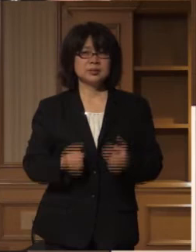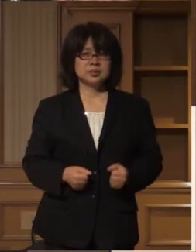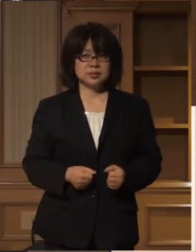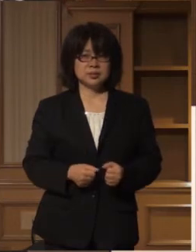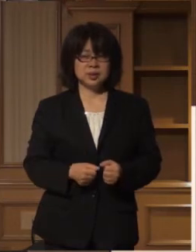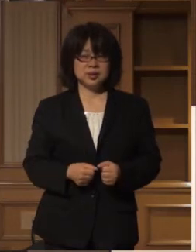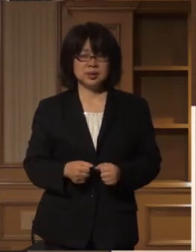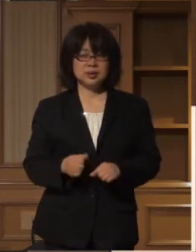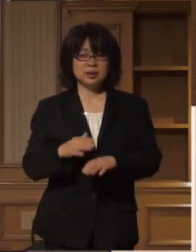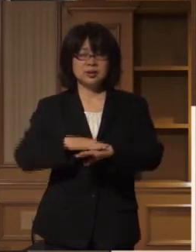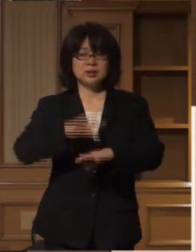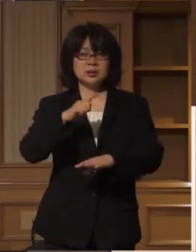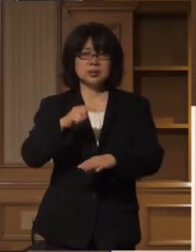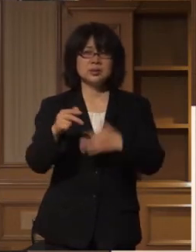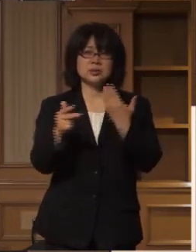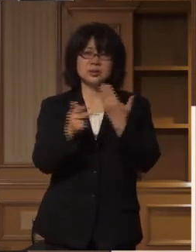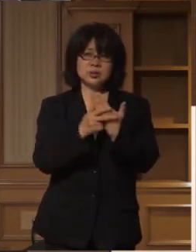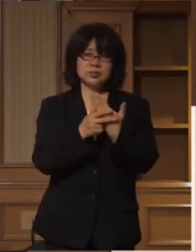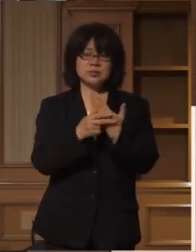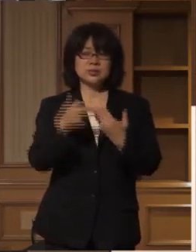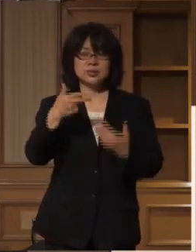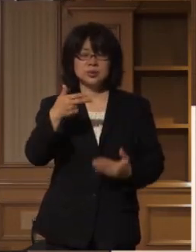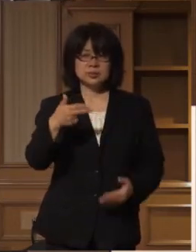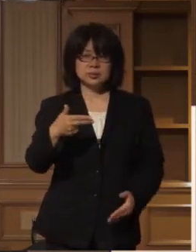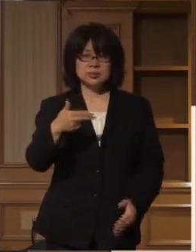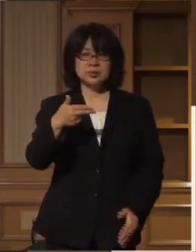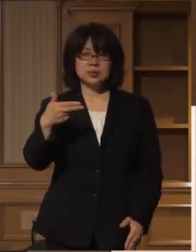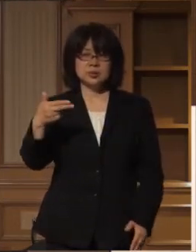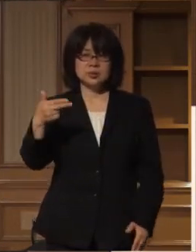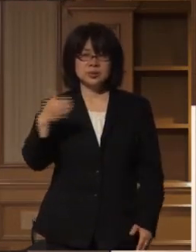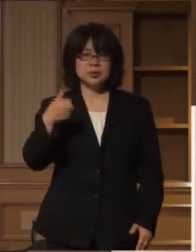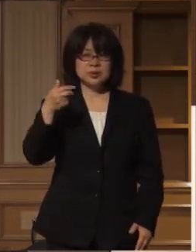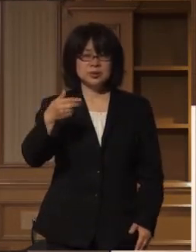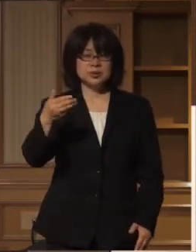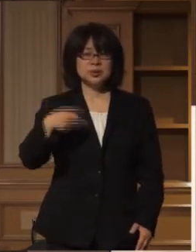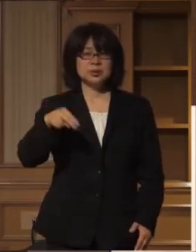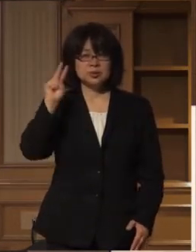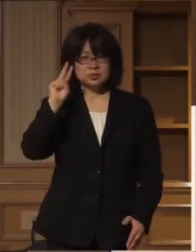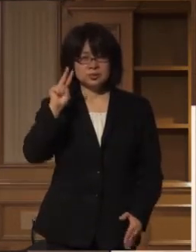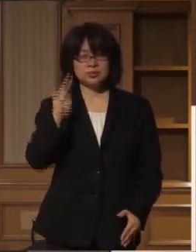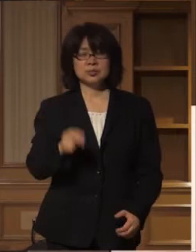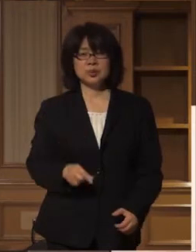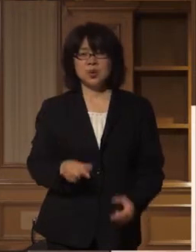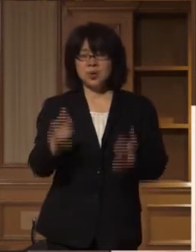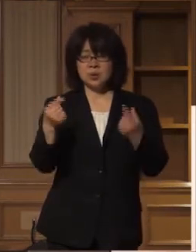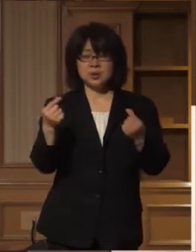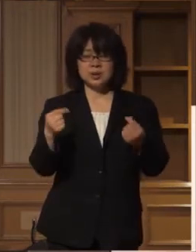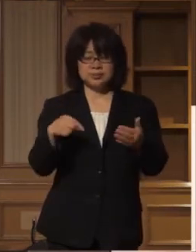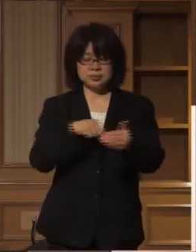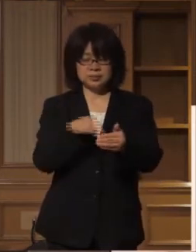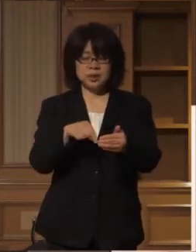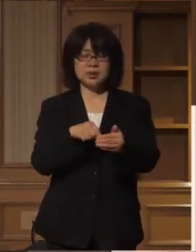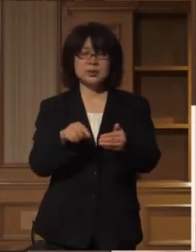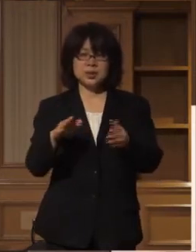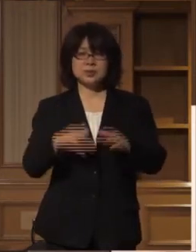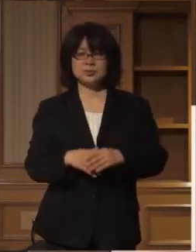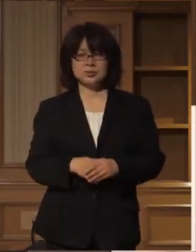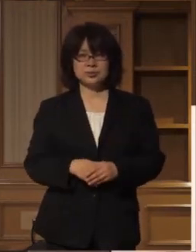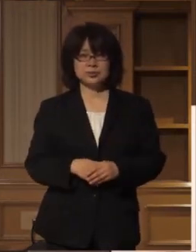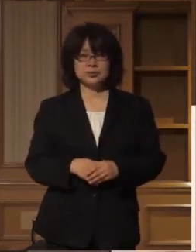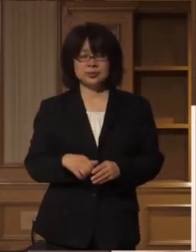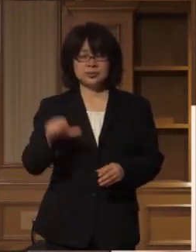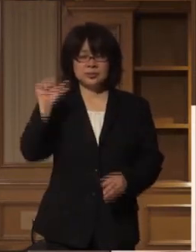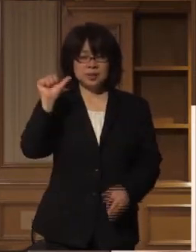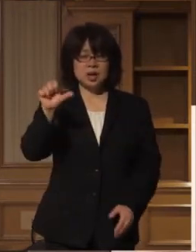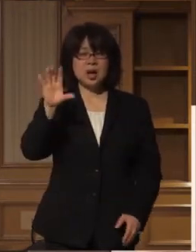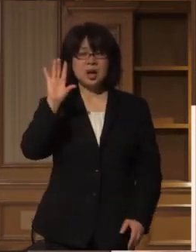で同じことが書いてるんですね。で、何の話かっていうとですね、実は秋元牧師の、この本を書かれ